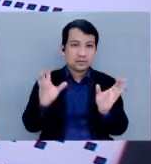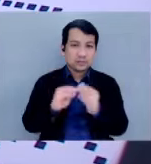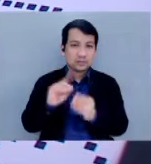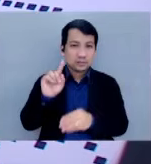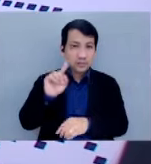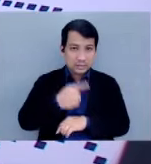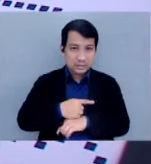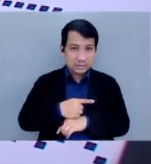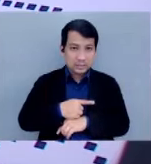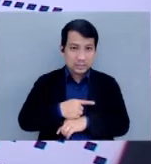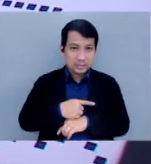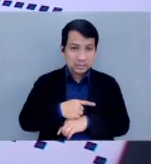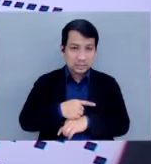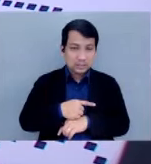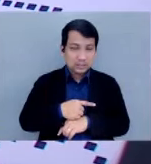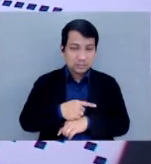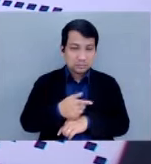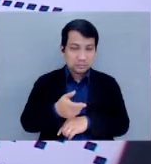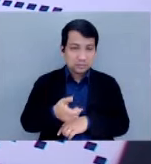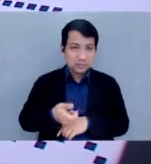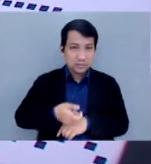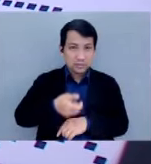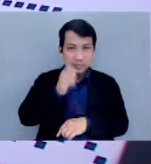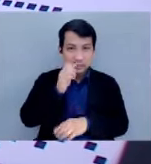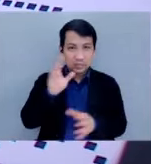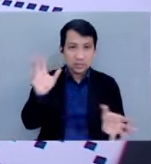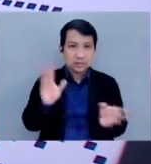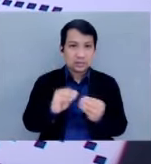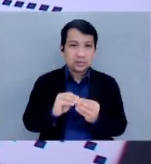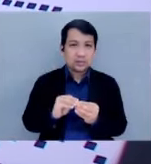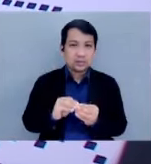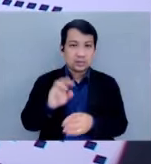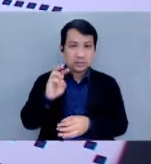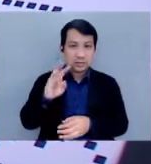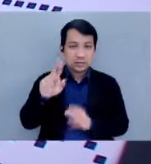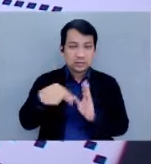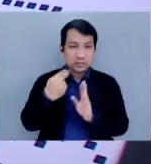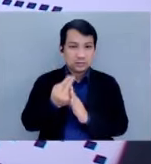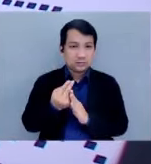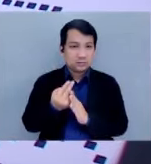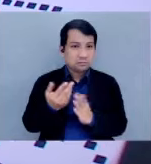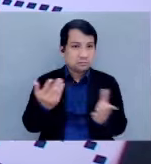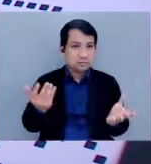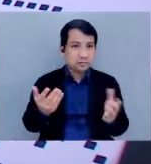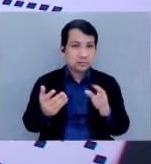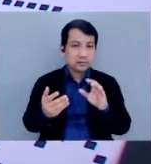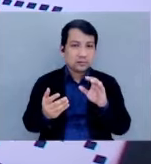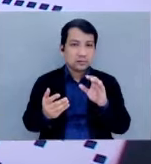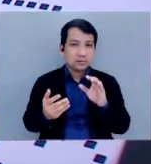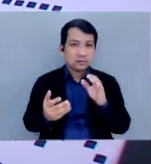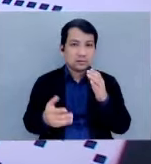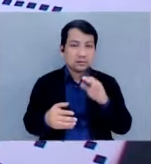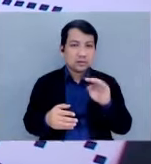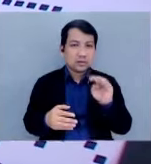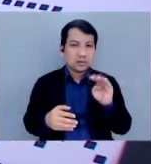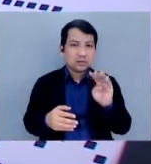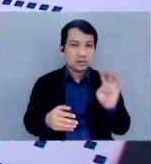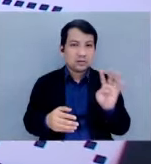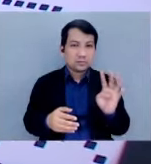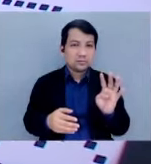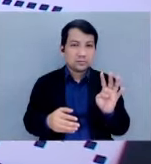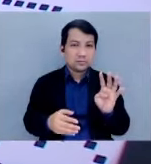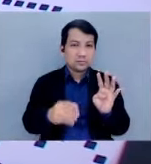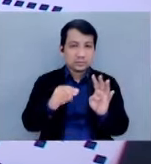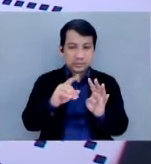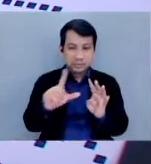isang magka ng beer. Ang ubusin mga, mo. 16 ounces yan. This is 470 milliliters. 40 milliliters per minute.